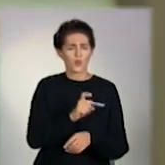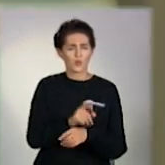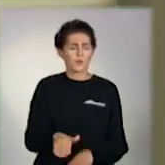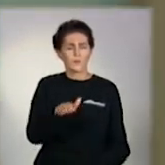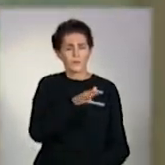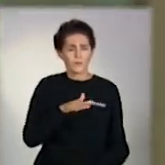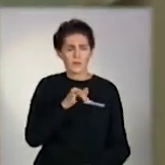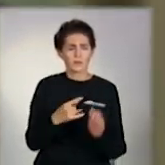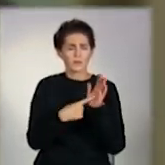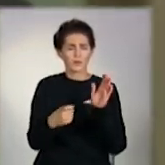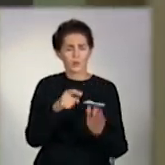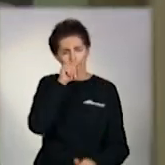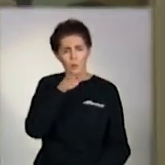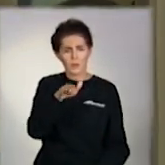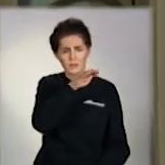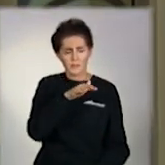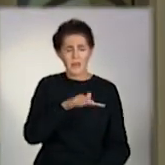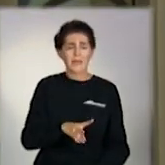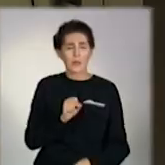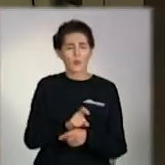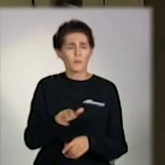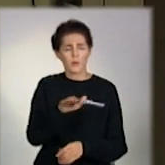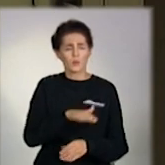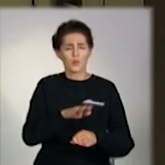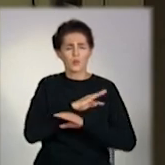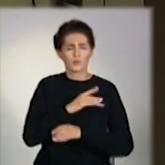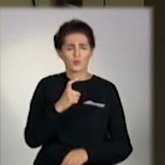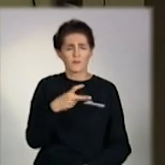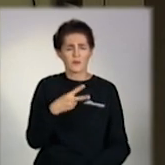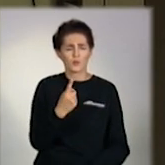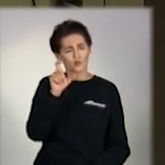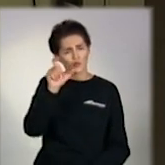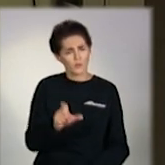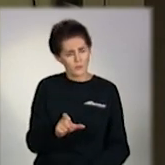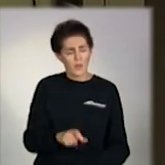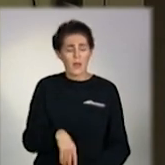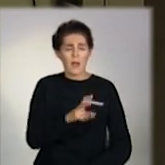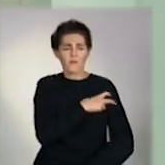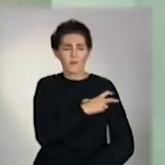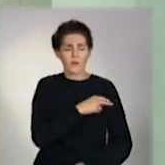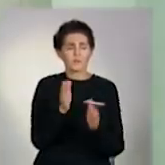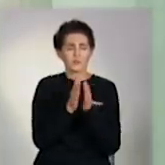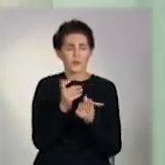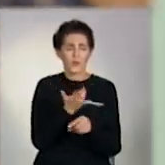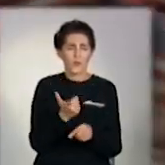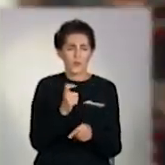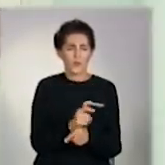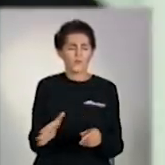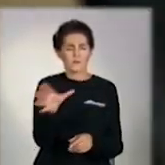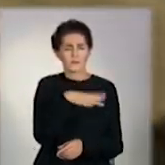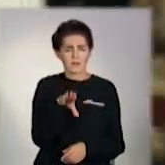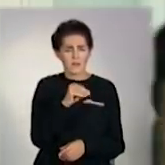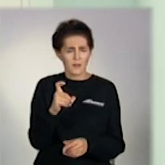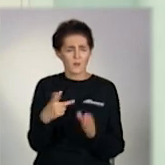ще 600 – Луганщини. На Донбасі ковід забрав 121 життя. Лікарі закликають